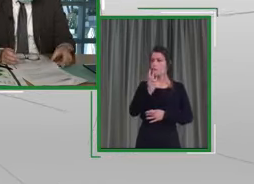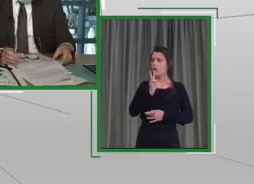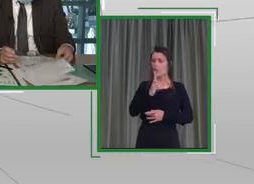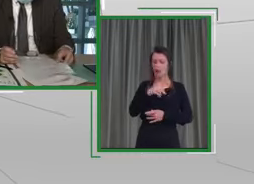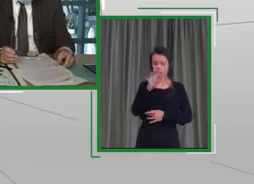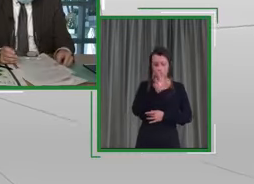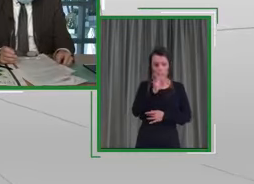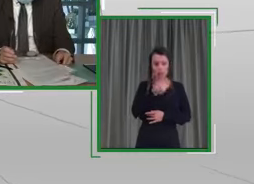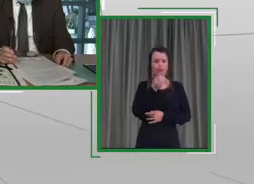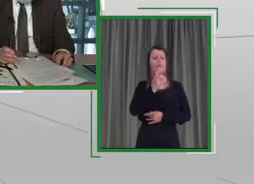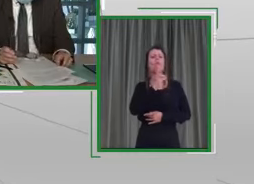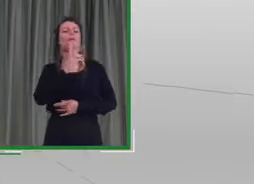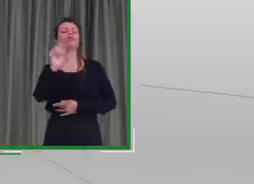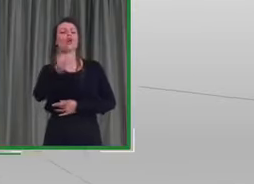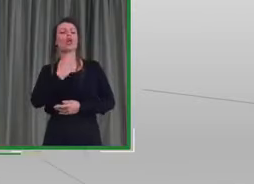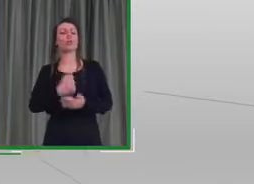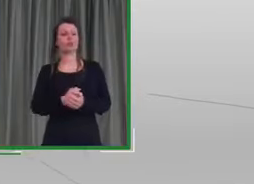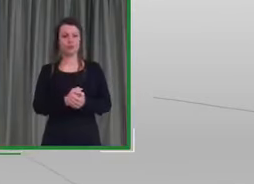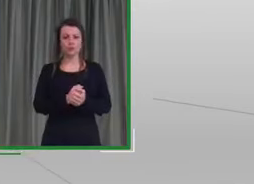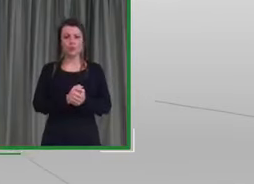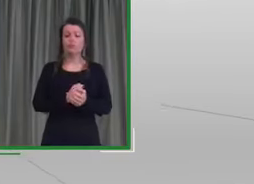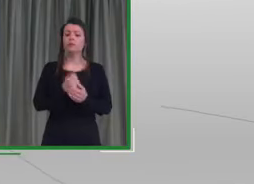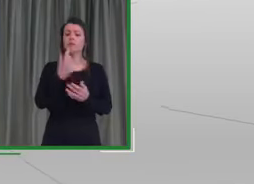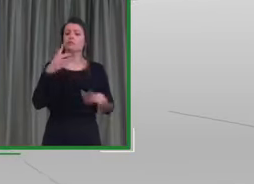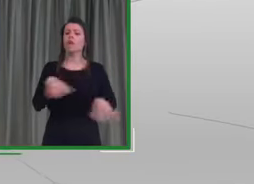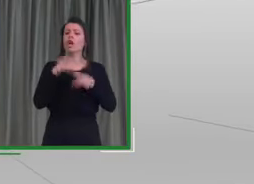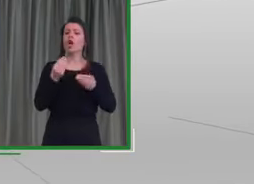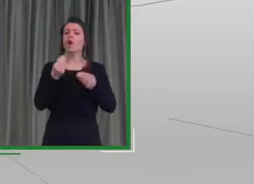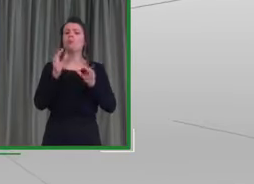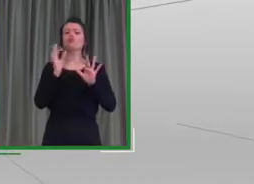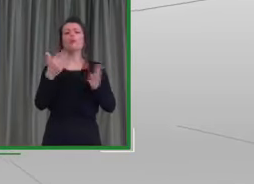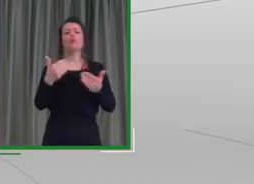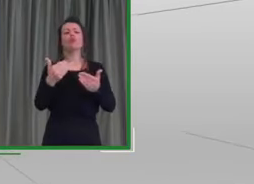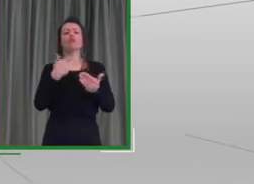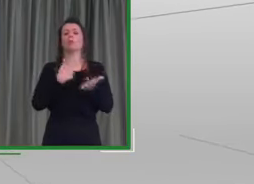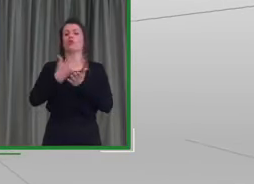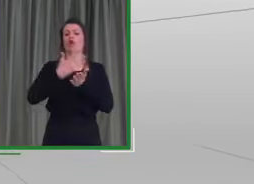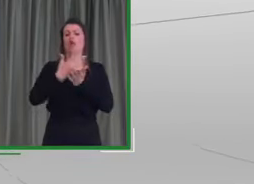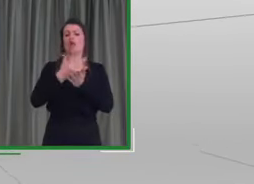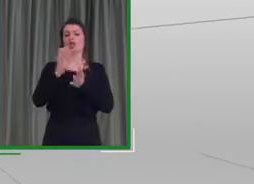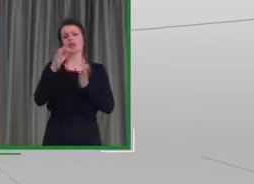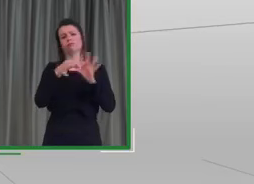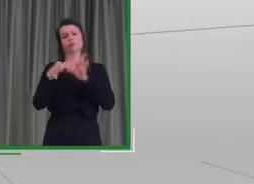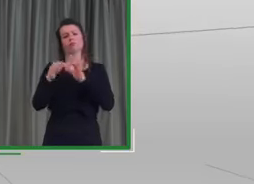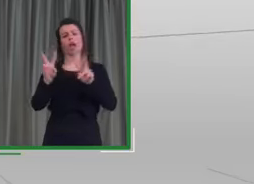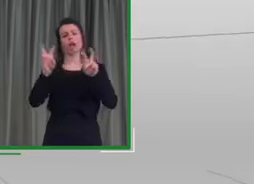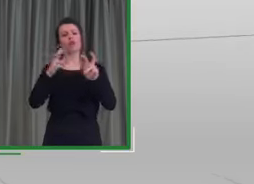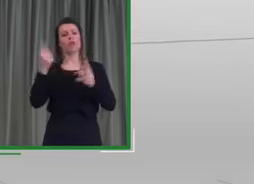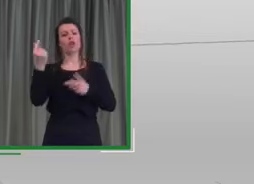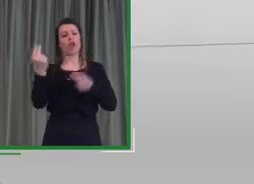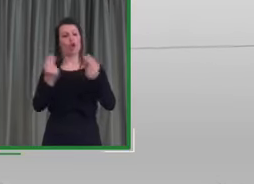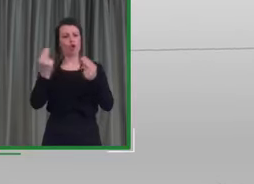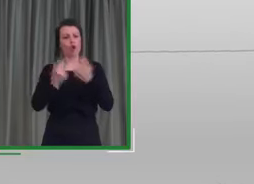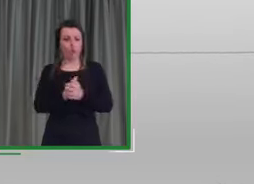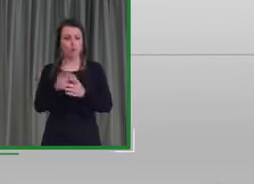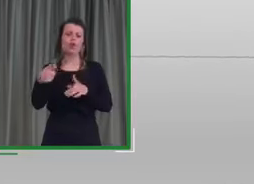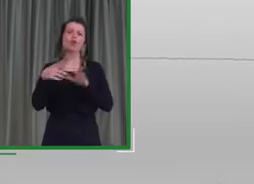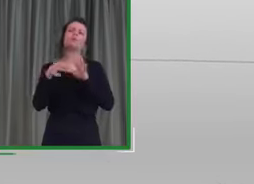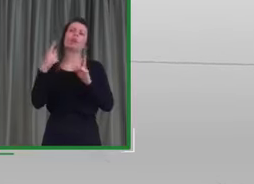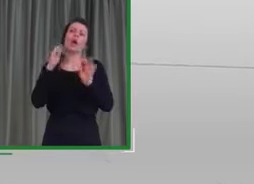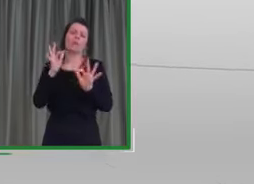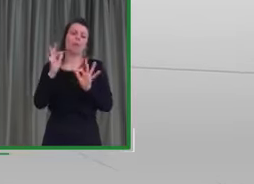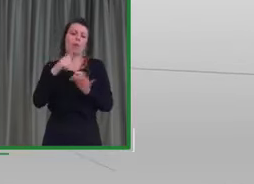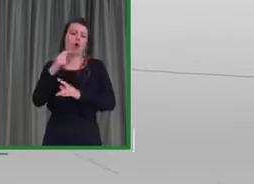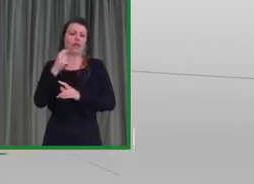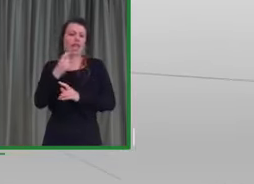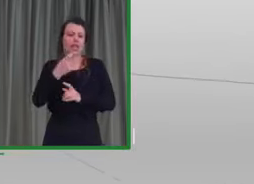con due notizie di carattere economico che interessa molto chi lavora chi fa azienda e chi